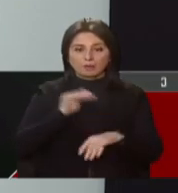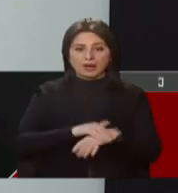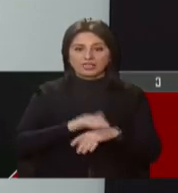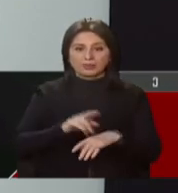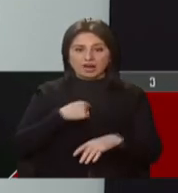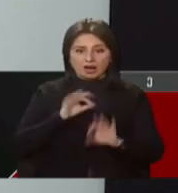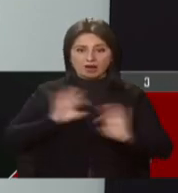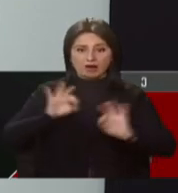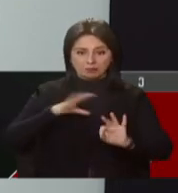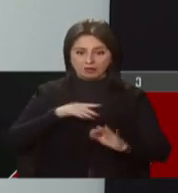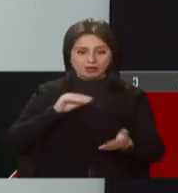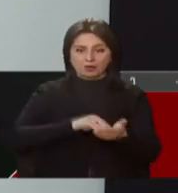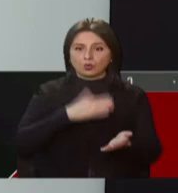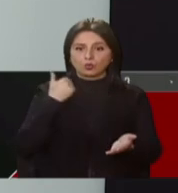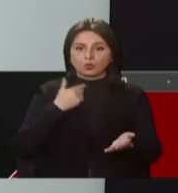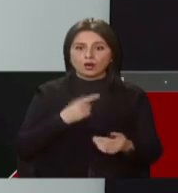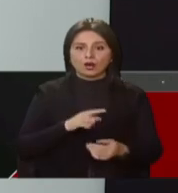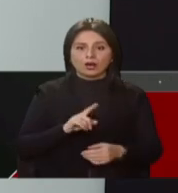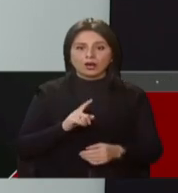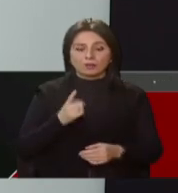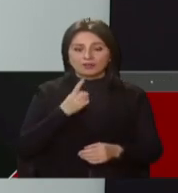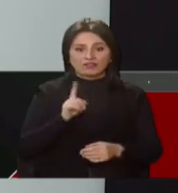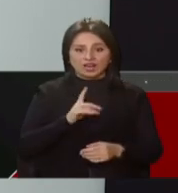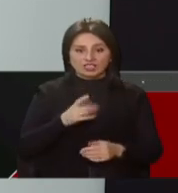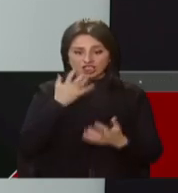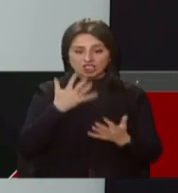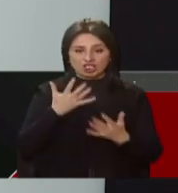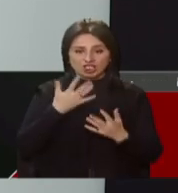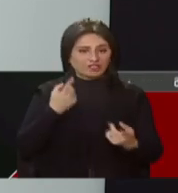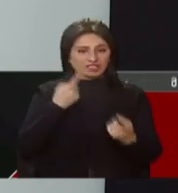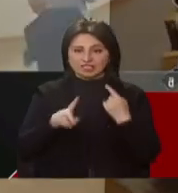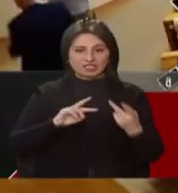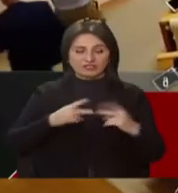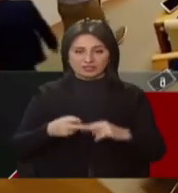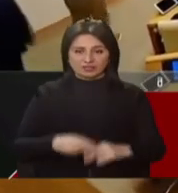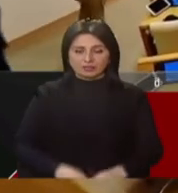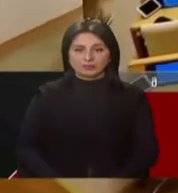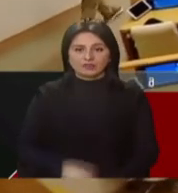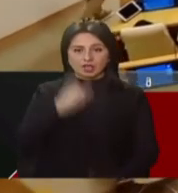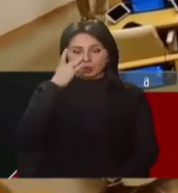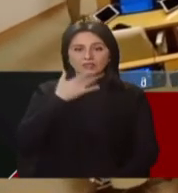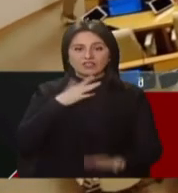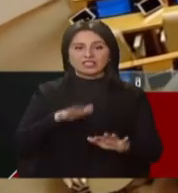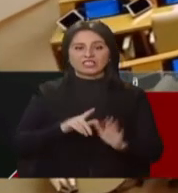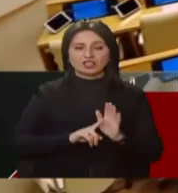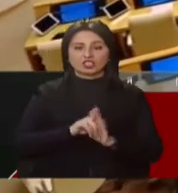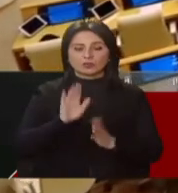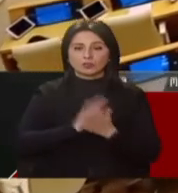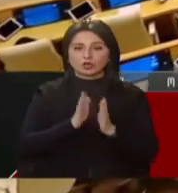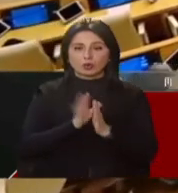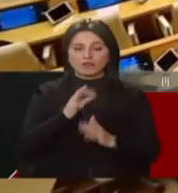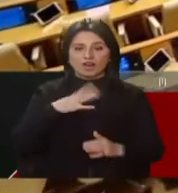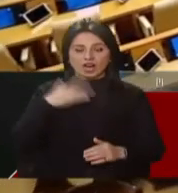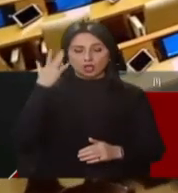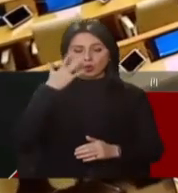რაც მე მოუყვანე, რომელიც შეიძლება სურათს დიამეტრალურად ცვლიდეს. Რუსთავის საკრებულოში შექმნილ მდგომარეობას